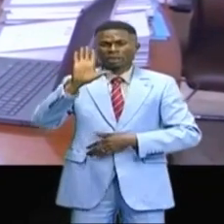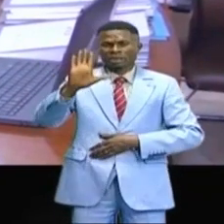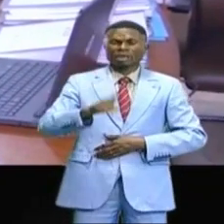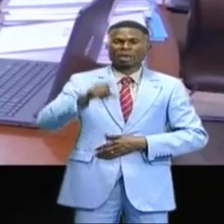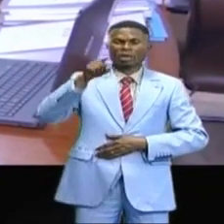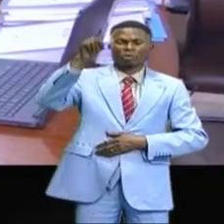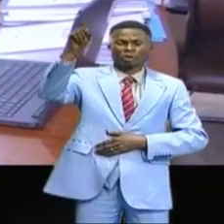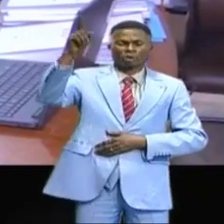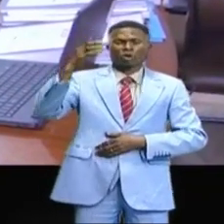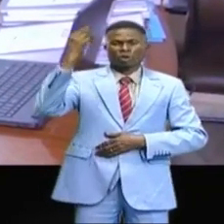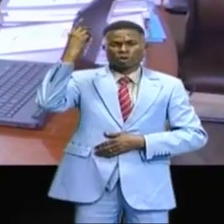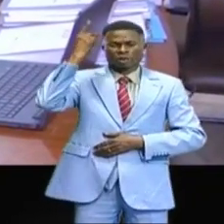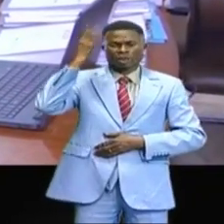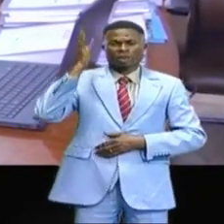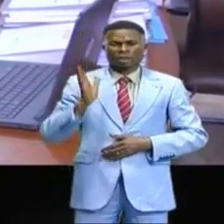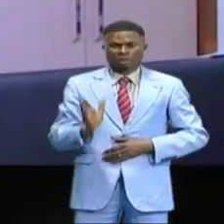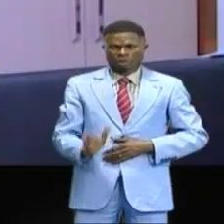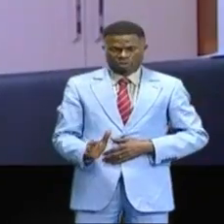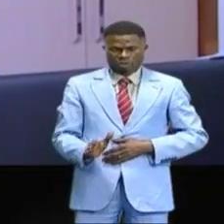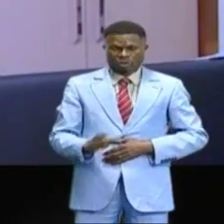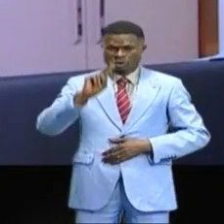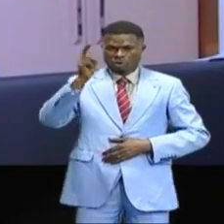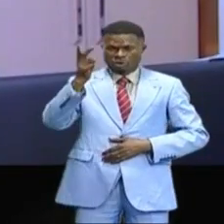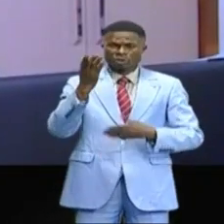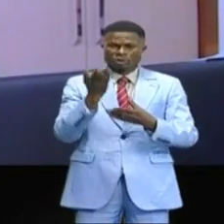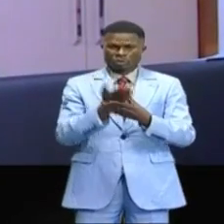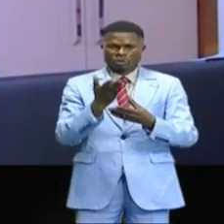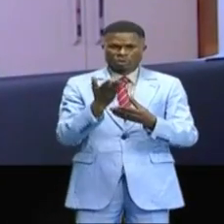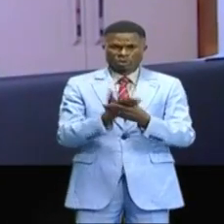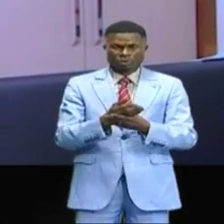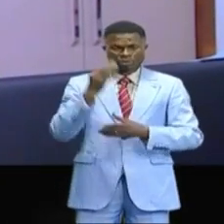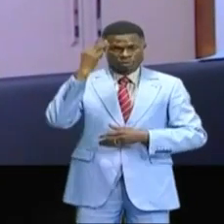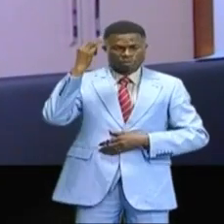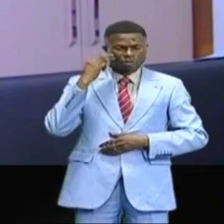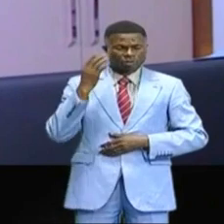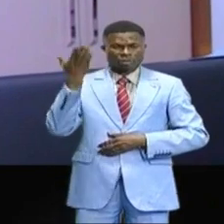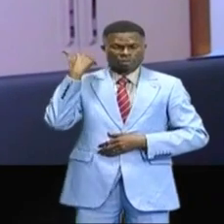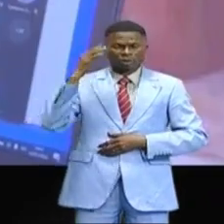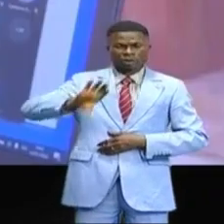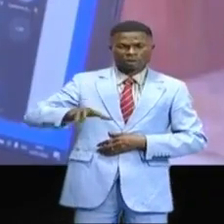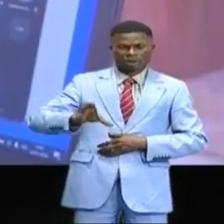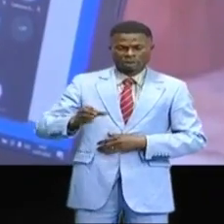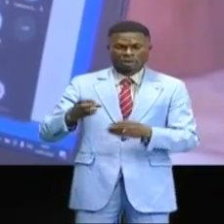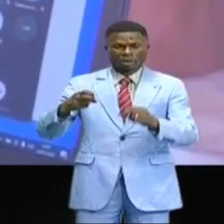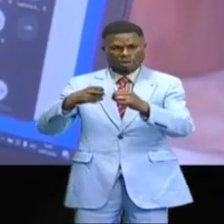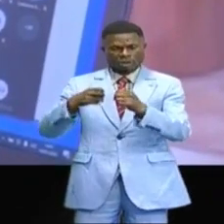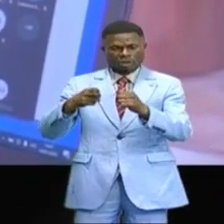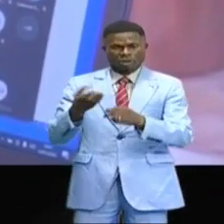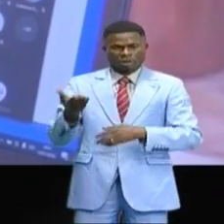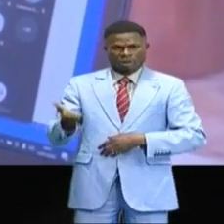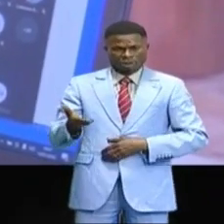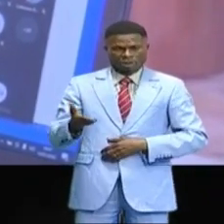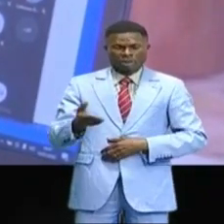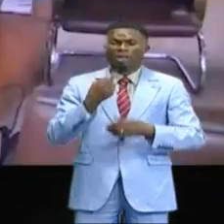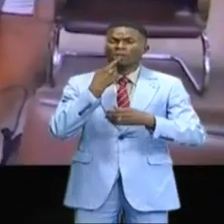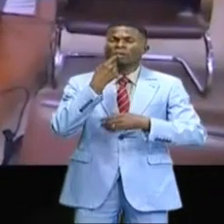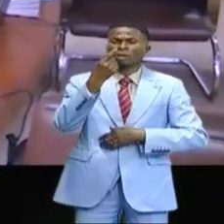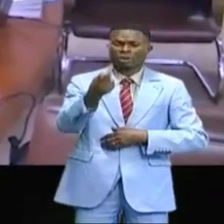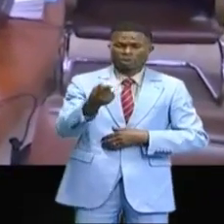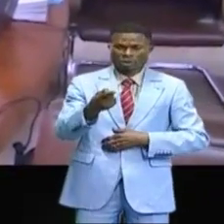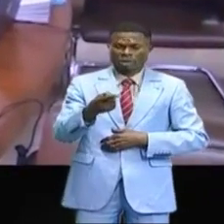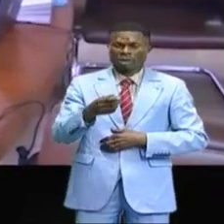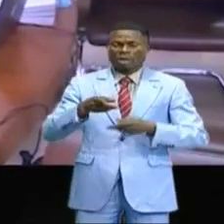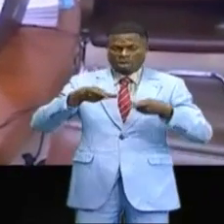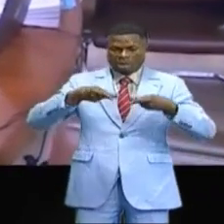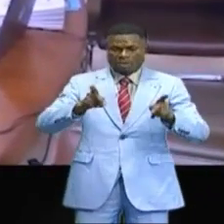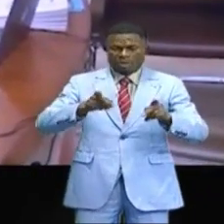d'équinois. En ce qui concerne le deuxième dossier, le ministre des Ressources hydrauliques et de l'Électricité a rappelé que sur instruction